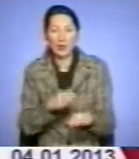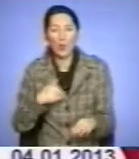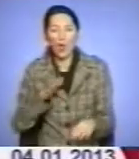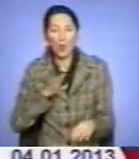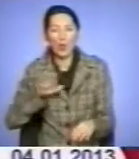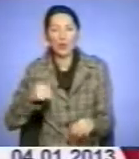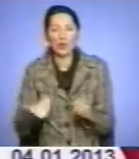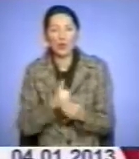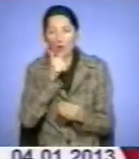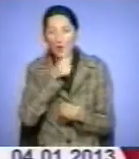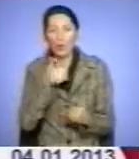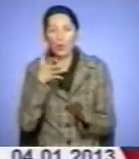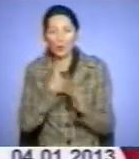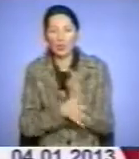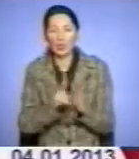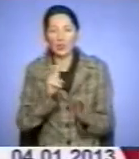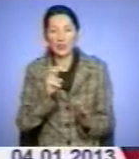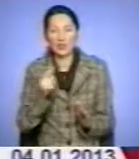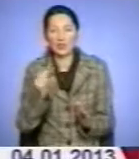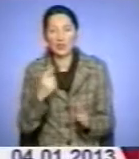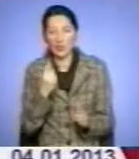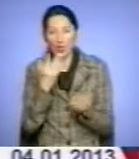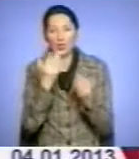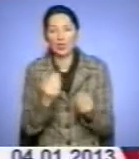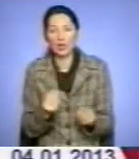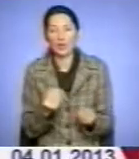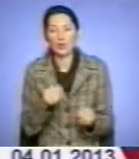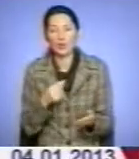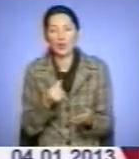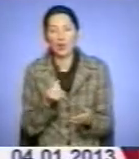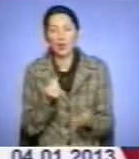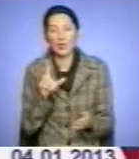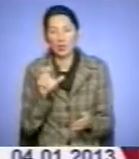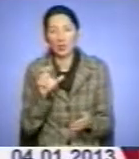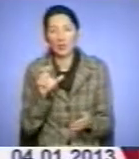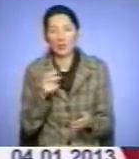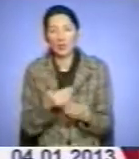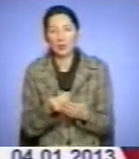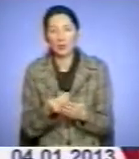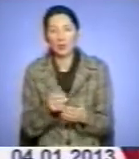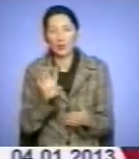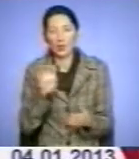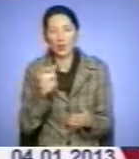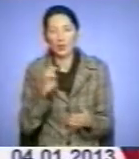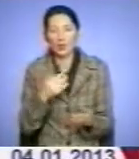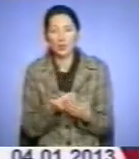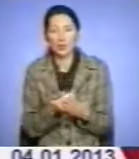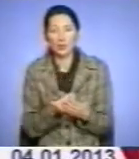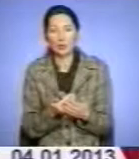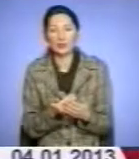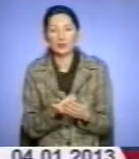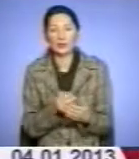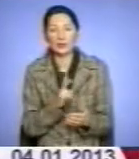року, ми потратили 200 гривень. За один день? За один день. Рублів 300. 300 гривень? 300 гривень, 400, десь так.